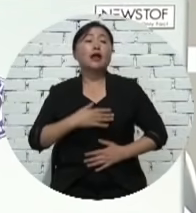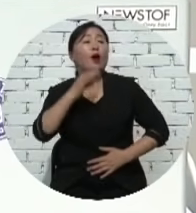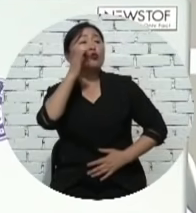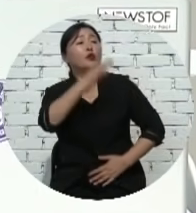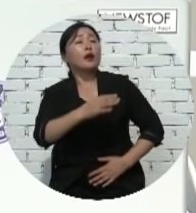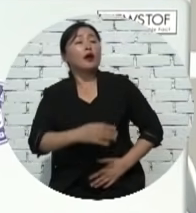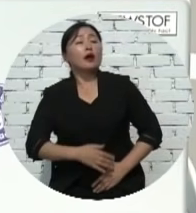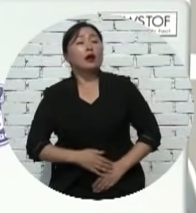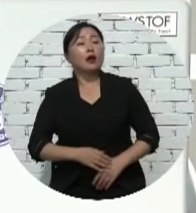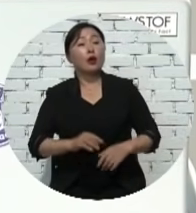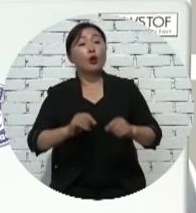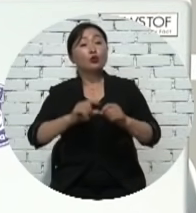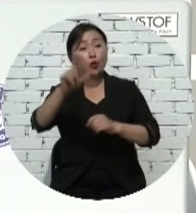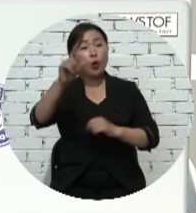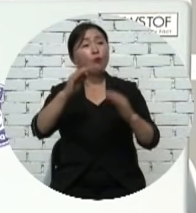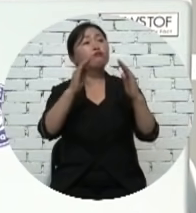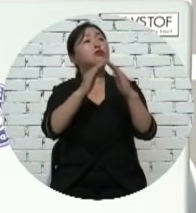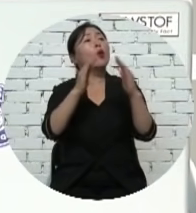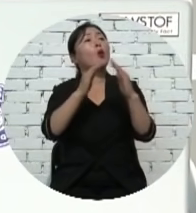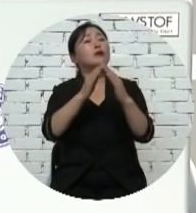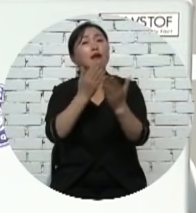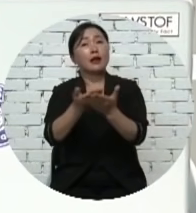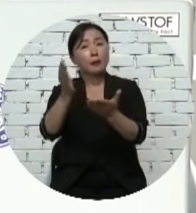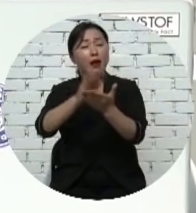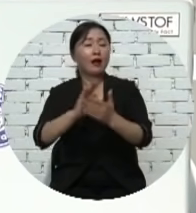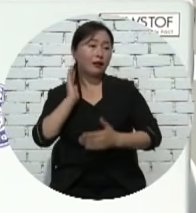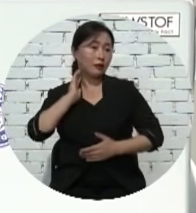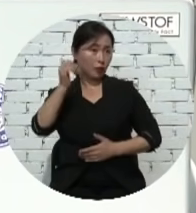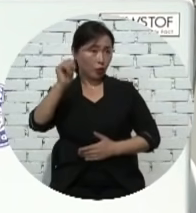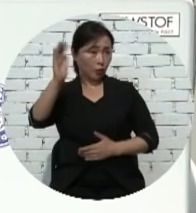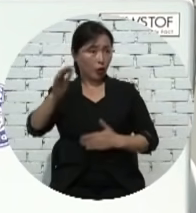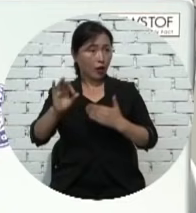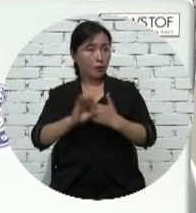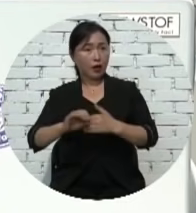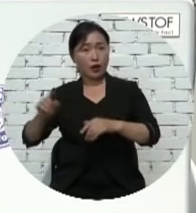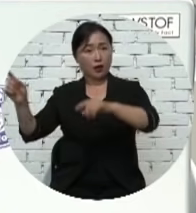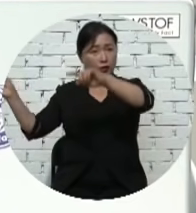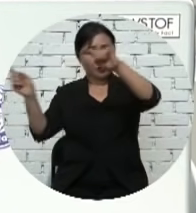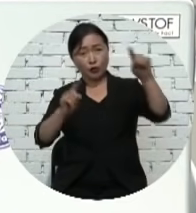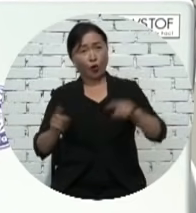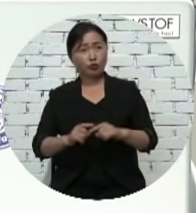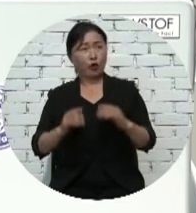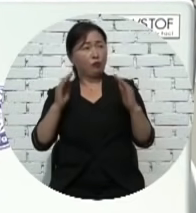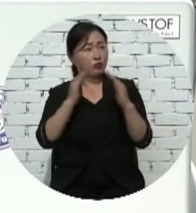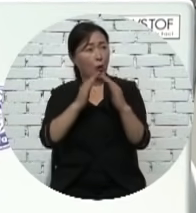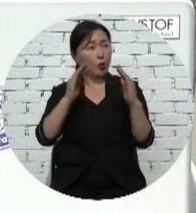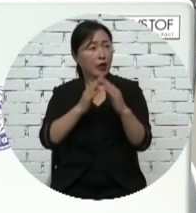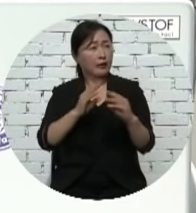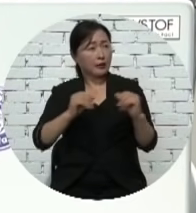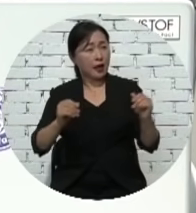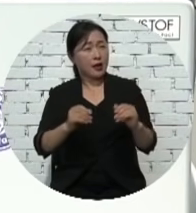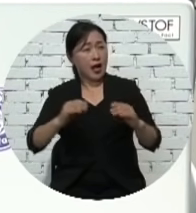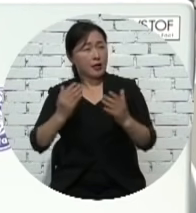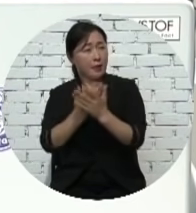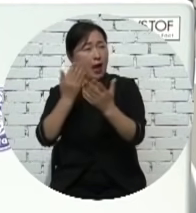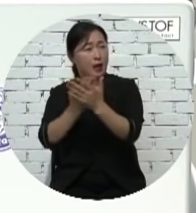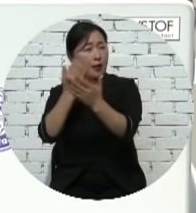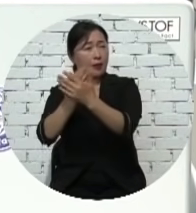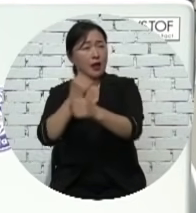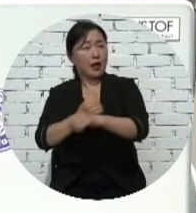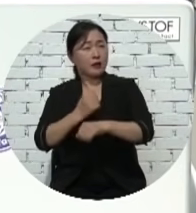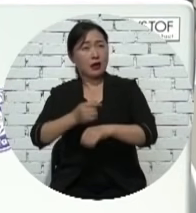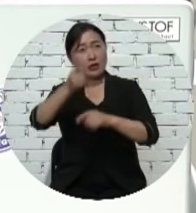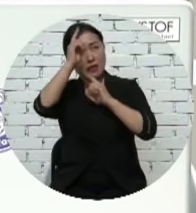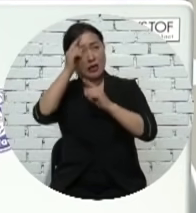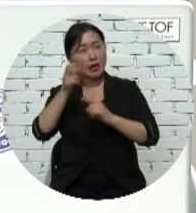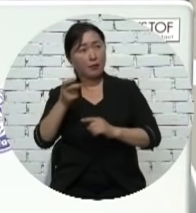주로 하신 게 부동산 개발이에요. 그래서 지금 대통령 되면 전국토를 또 부동산 난개발을 해가지고 이런 식으로 예전에 MB처럼 이명박